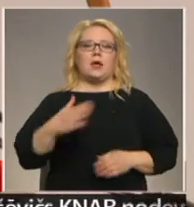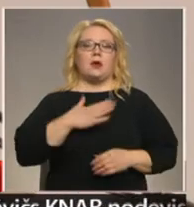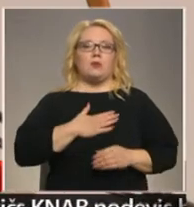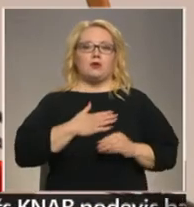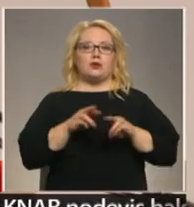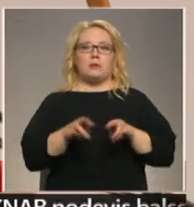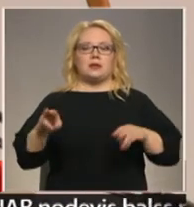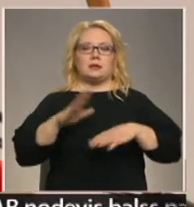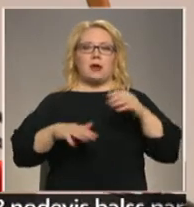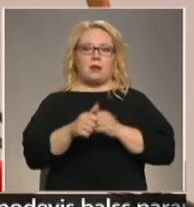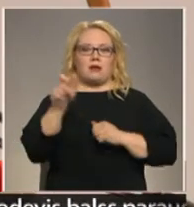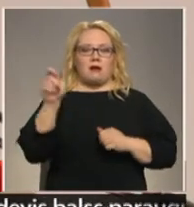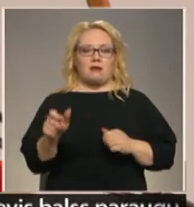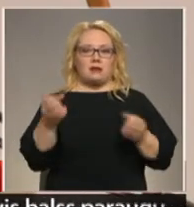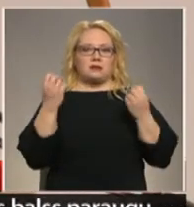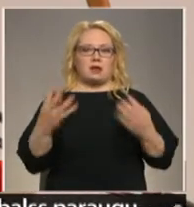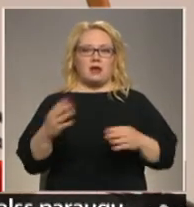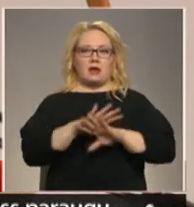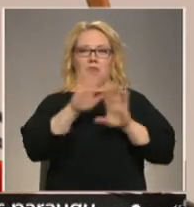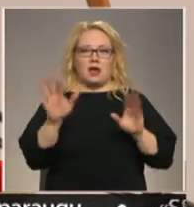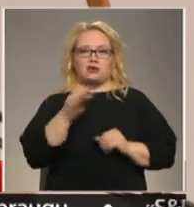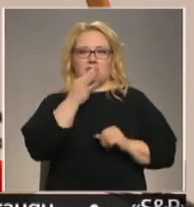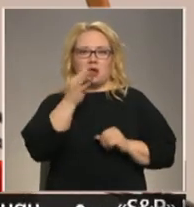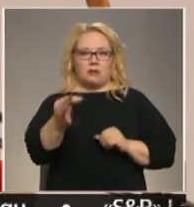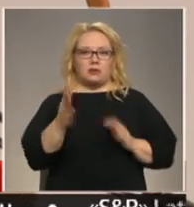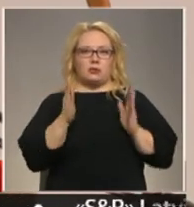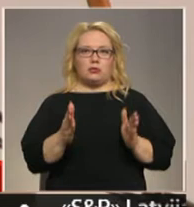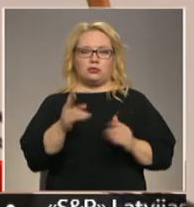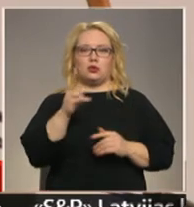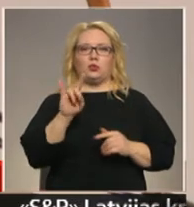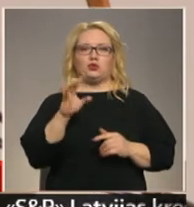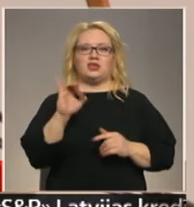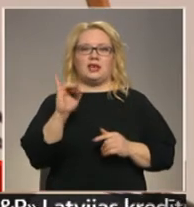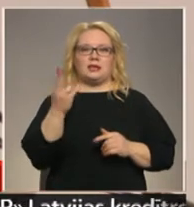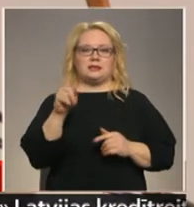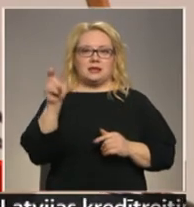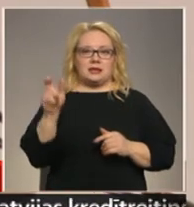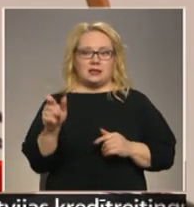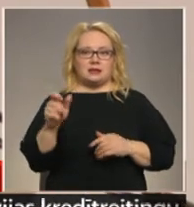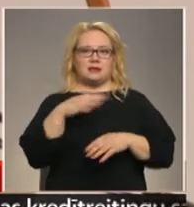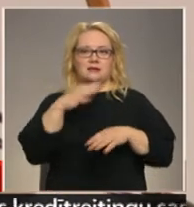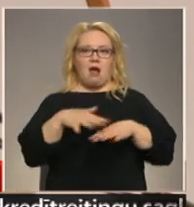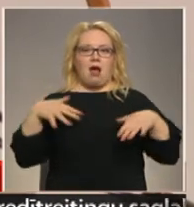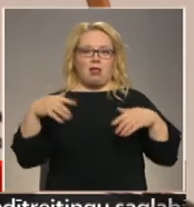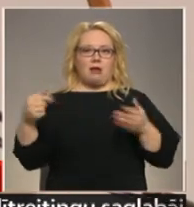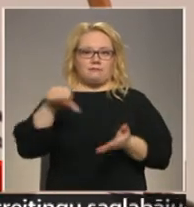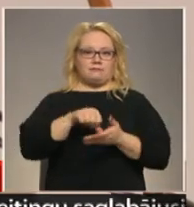amata kandidāts skaidri un gaiši šodien jāpasaka no šīs tribīnes būs Māris Kučinskis, šeit viņš ir zālē.